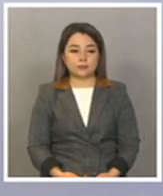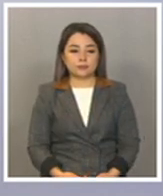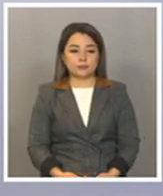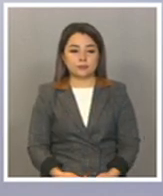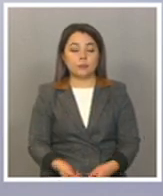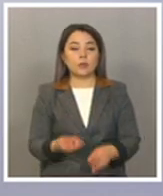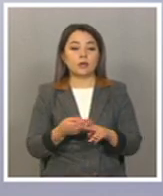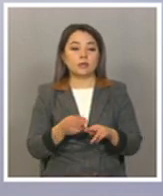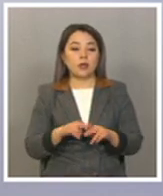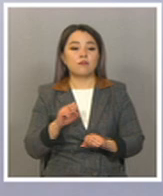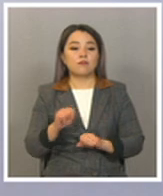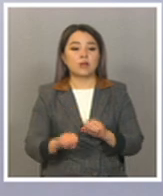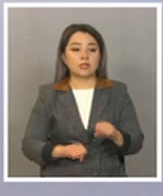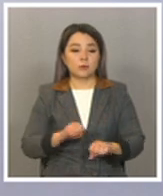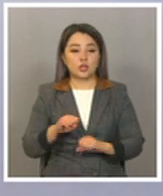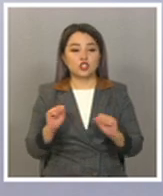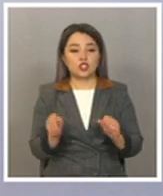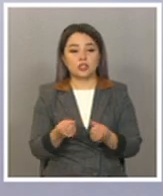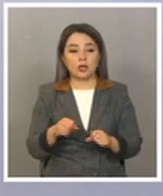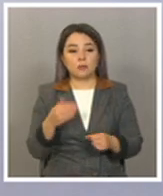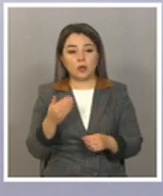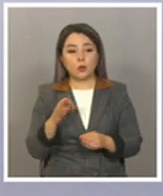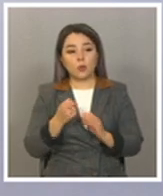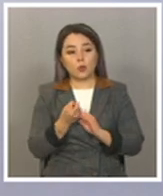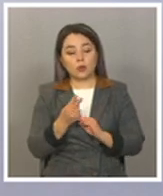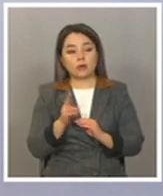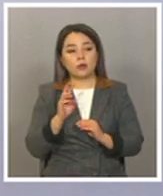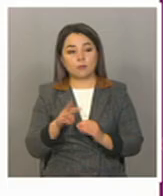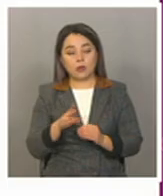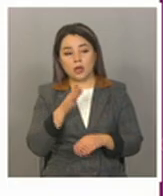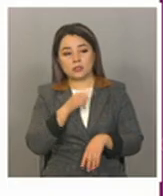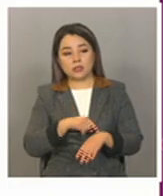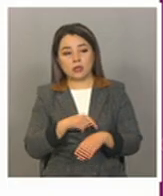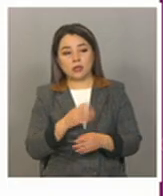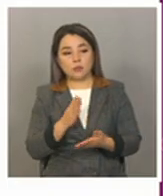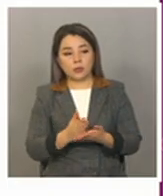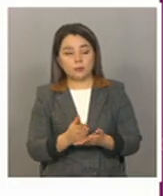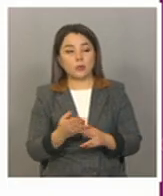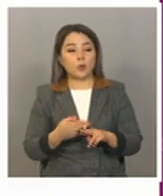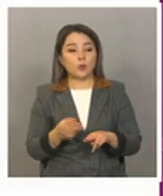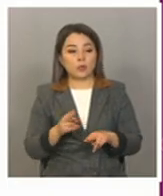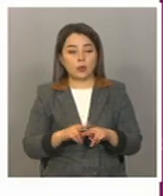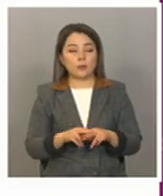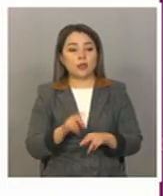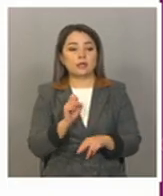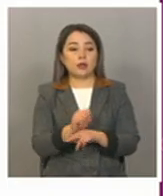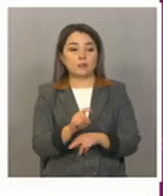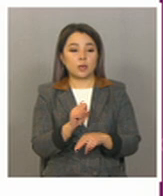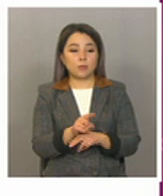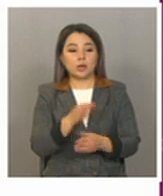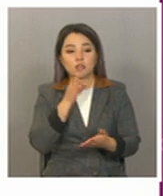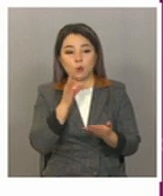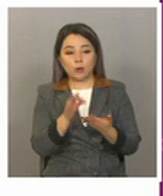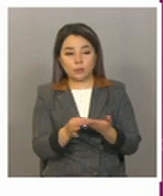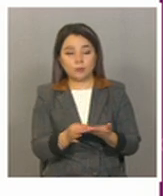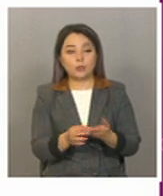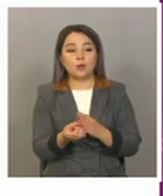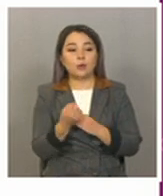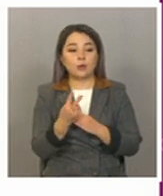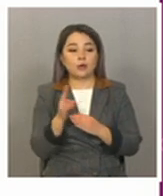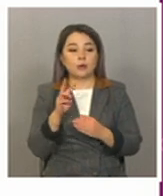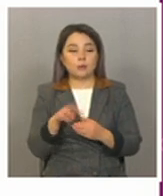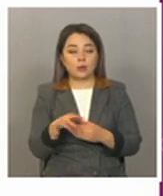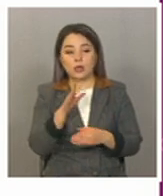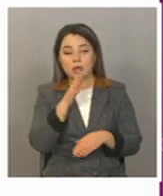Демек, велосипедшінің жылдамдығы 12 километр сағат. Сонымен бұл тапсырманың жауабы 12 километр